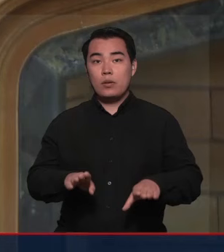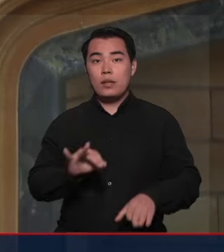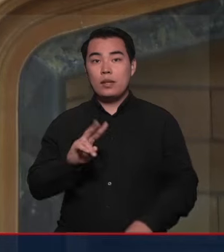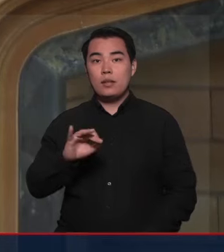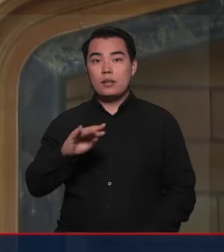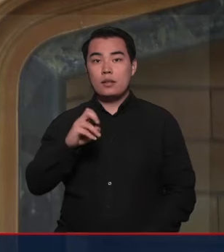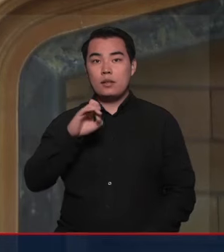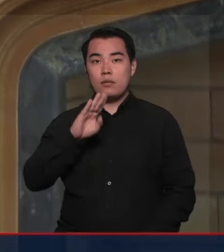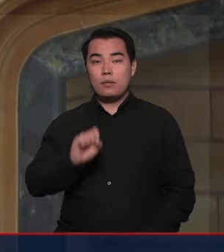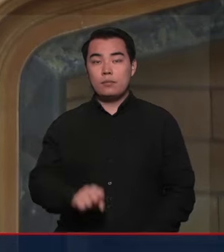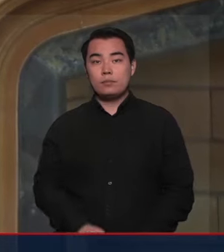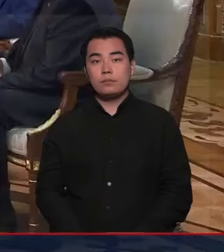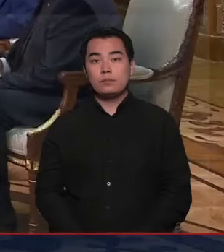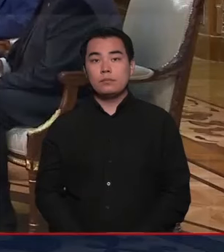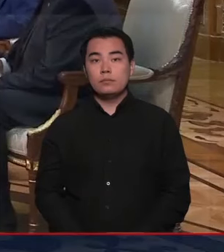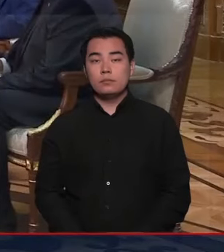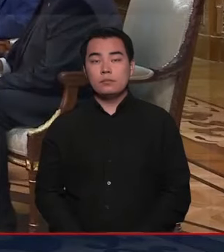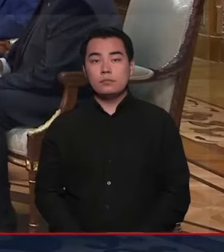инициатив.